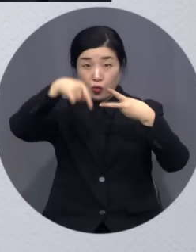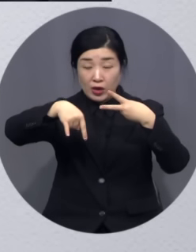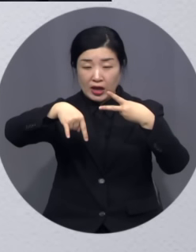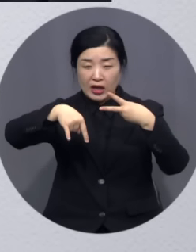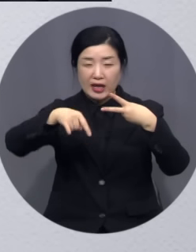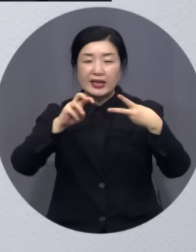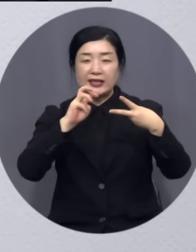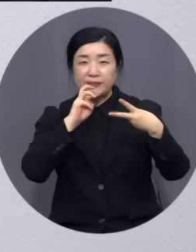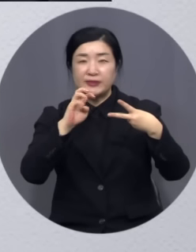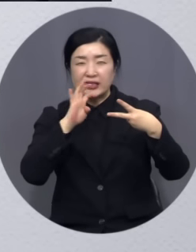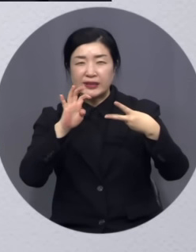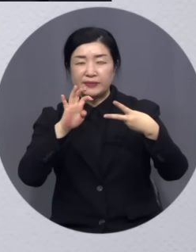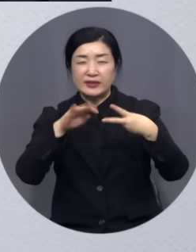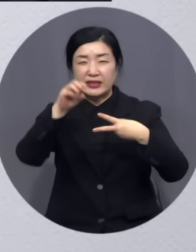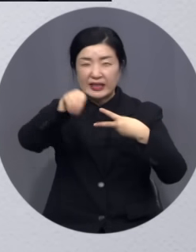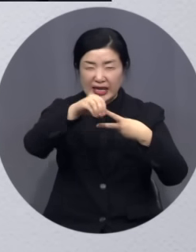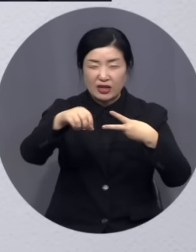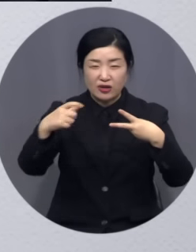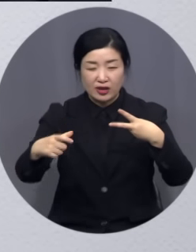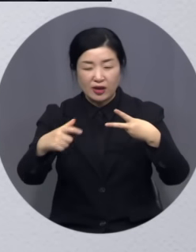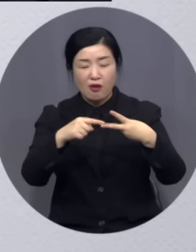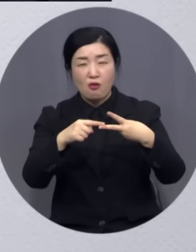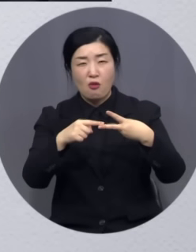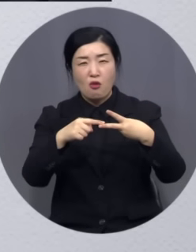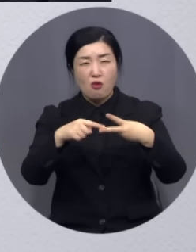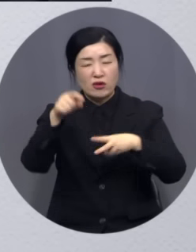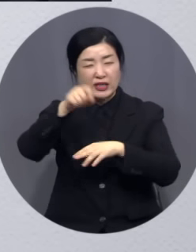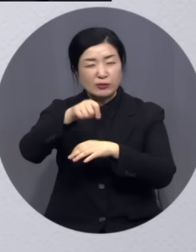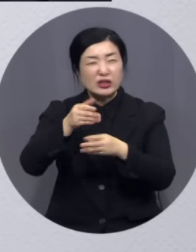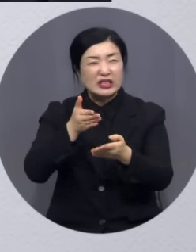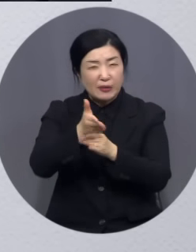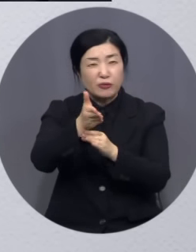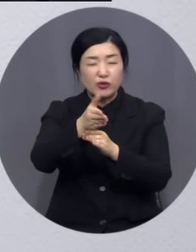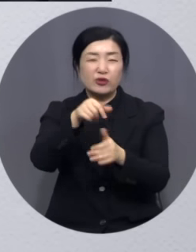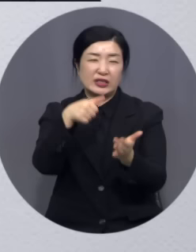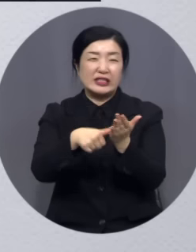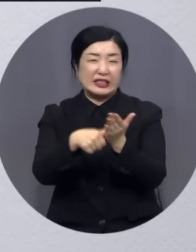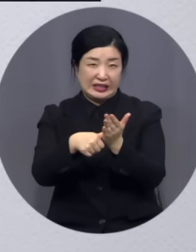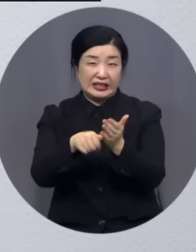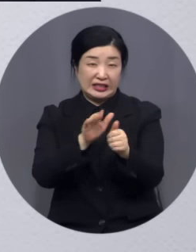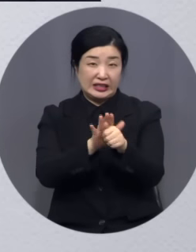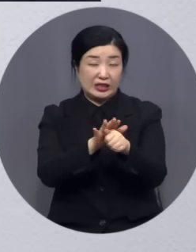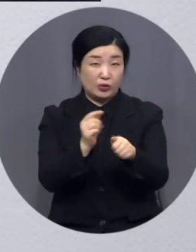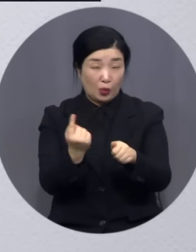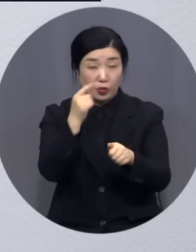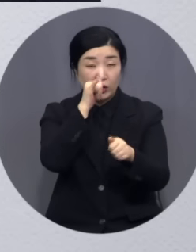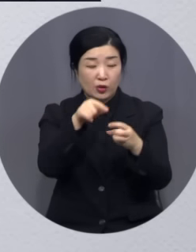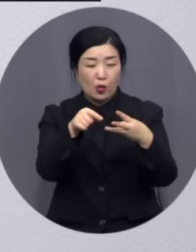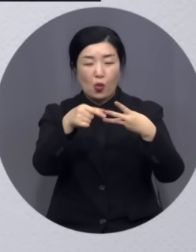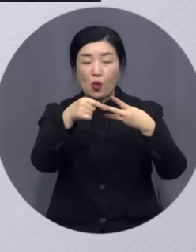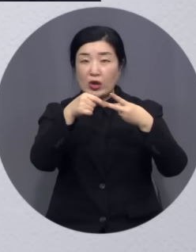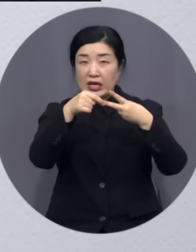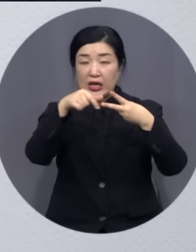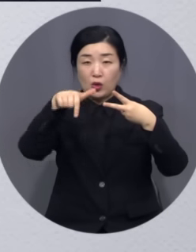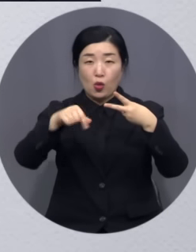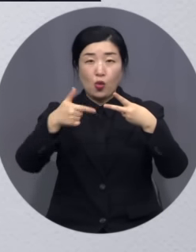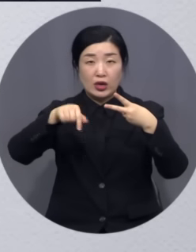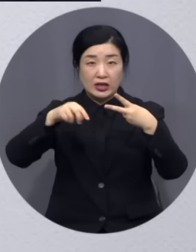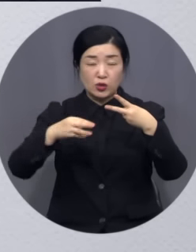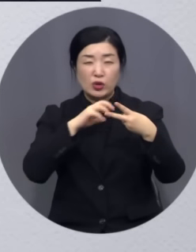40대와 대정 안덕 지역 블루 컬러와 화이트 컬러 종사자에서 높았습니다 고기철 후보 지지도는